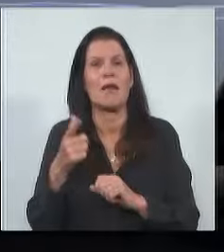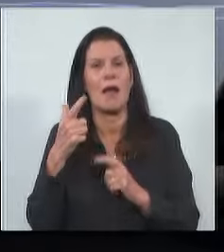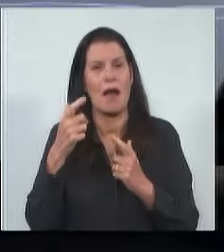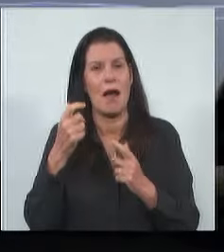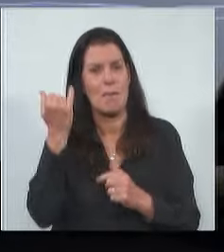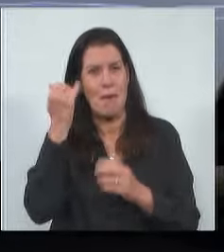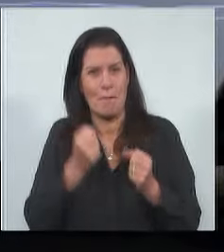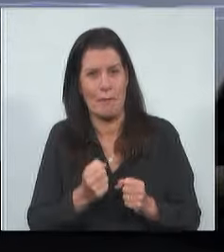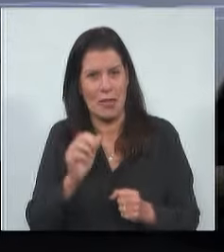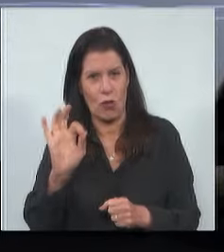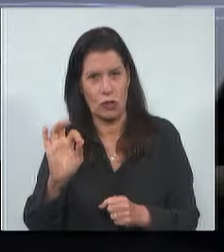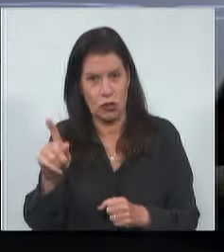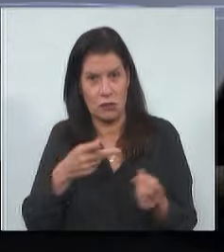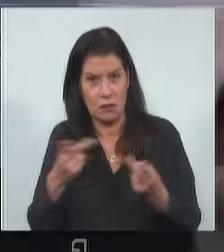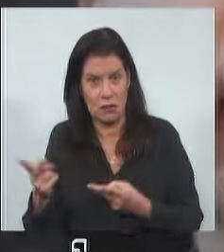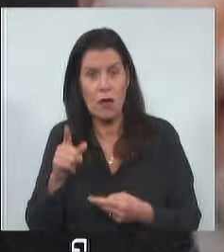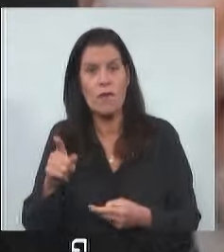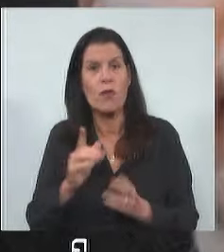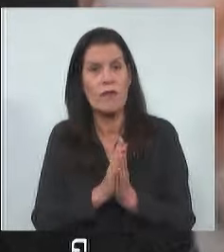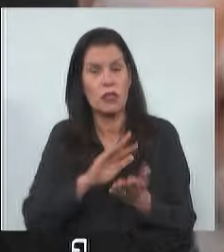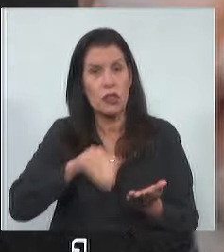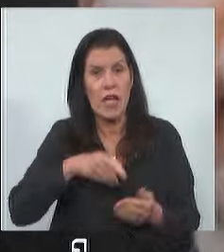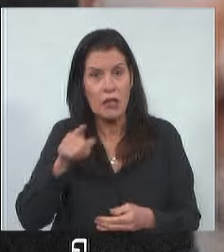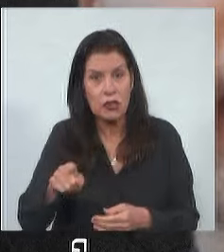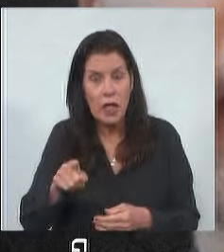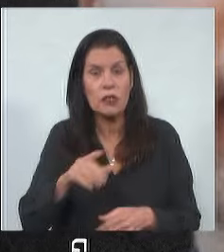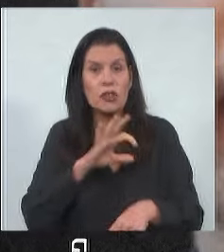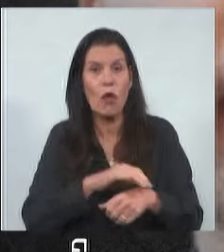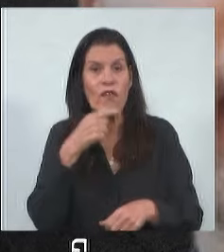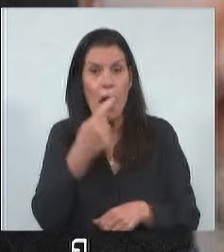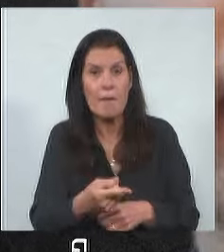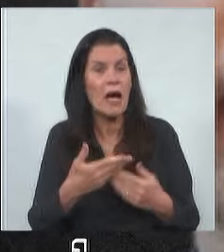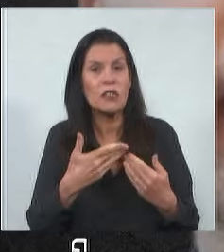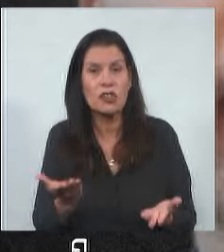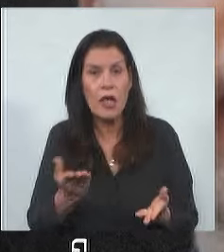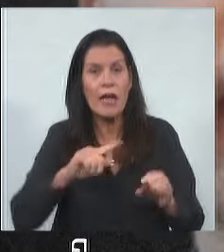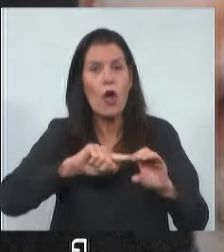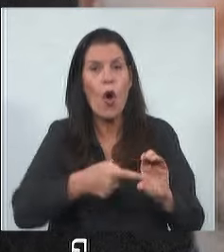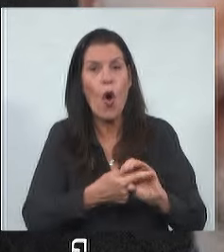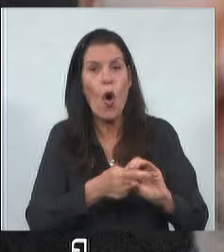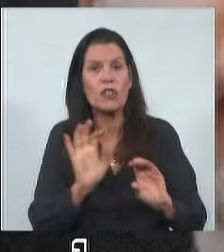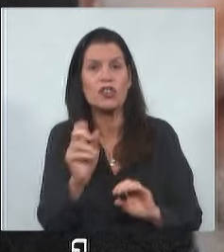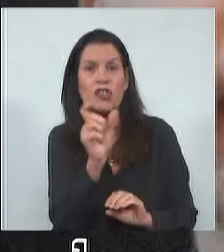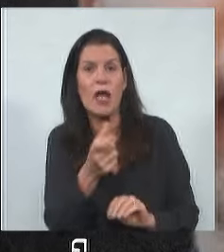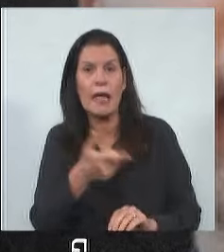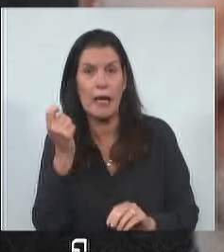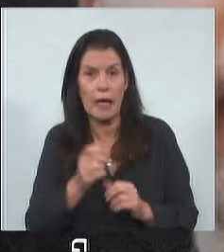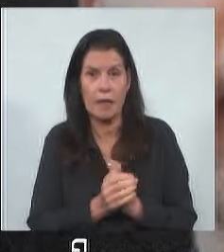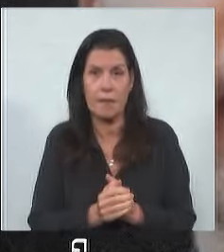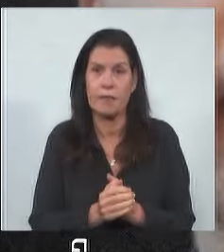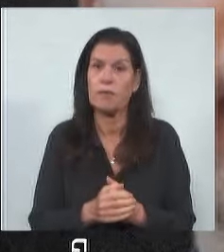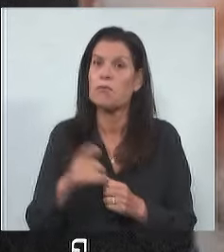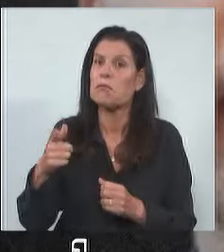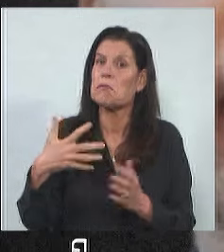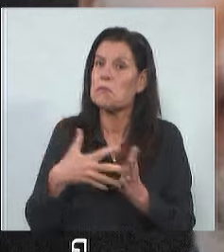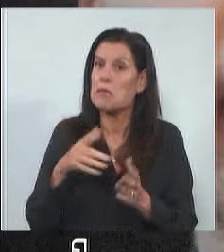שהרופא הודה שאין כליים בגופו של יובל. דיבר איתי ראש ימ"ר וביקש לבדוק האם יש כליים שאולי הוצאו מהגופה